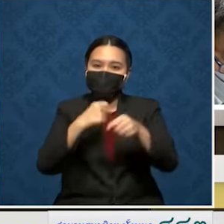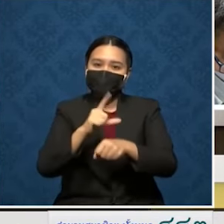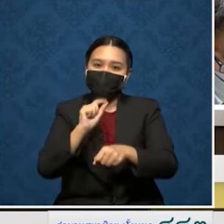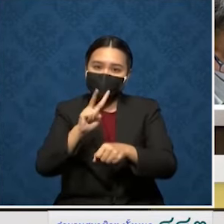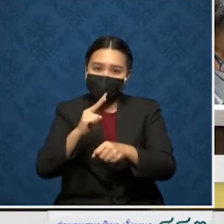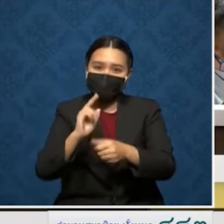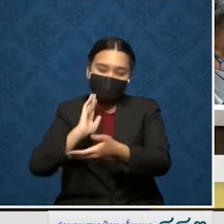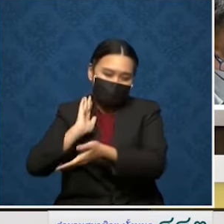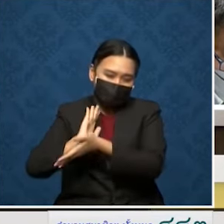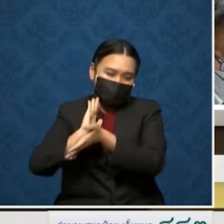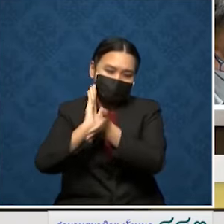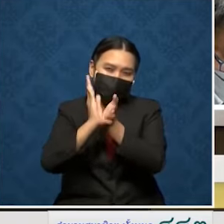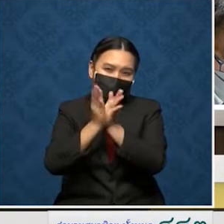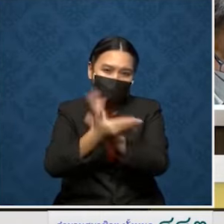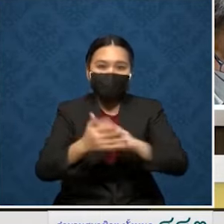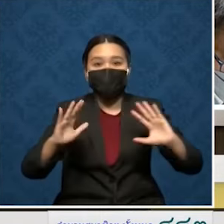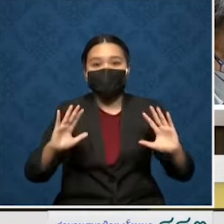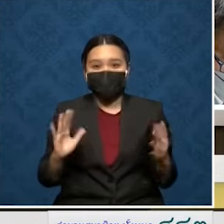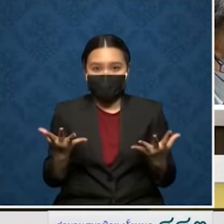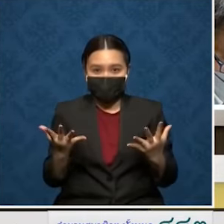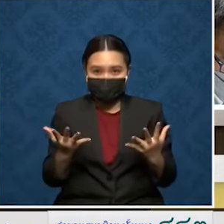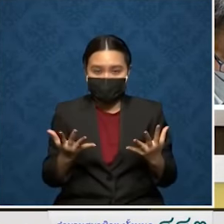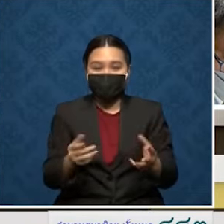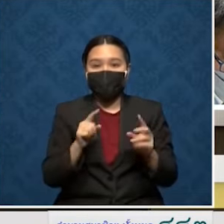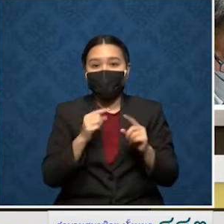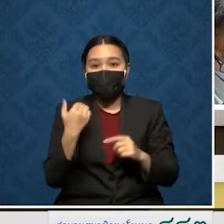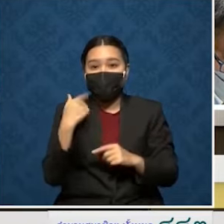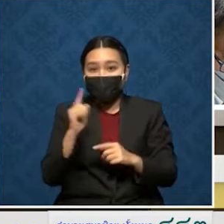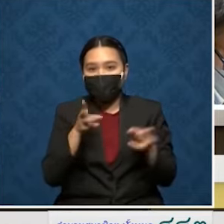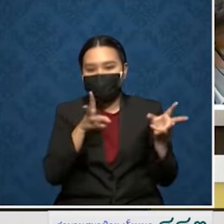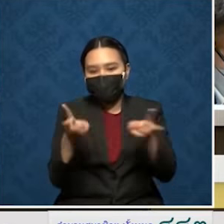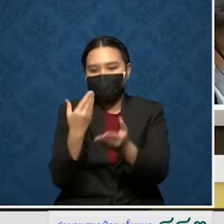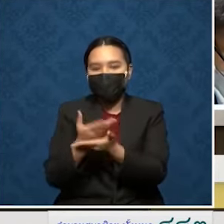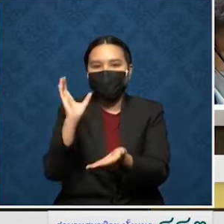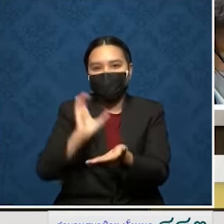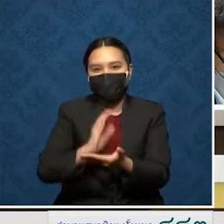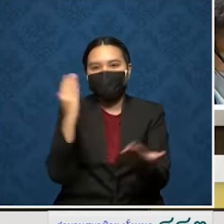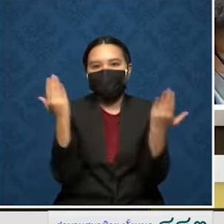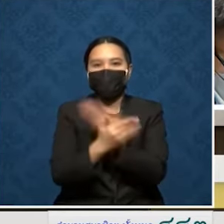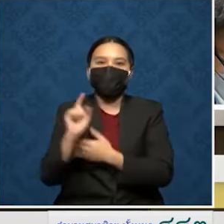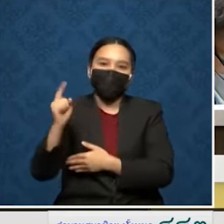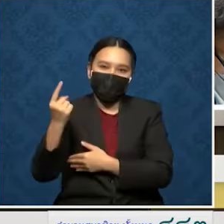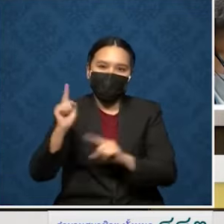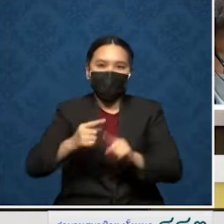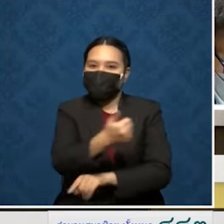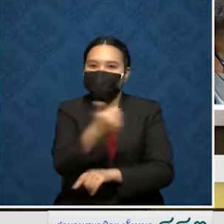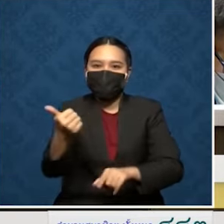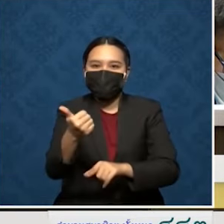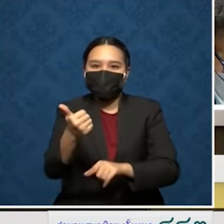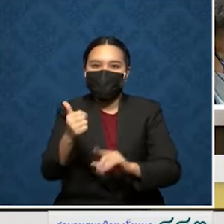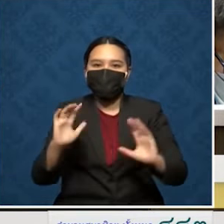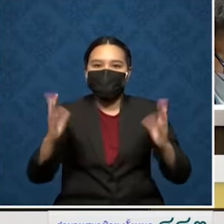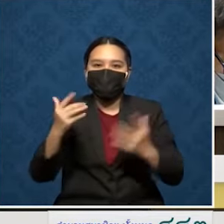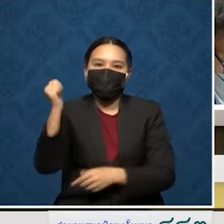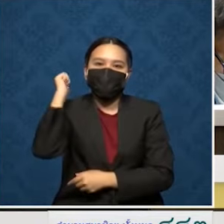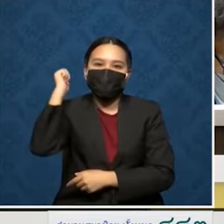งจากเดิมสักเท่าไหร่นอกจากวิธีการจะทำงบประมาณเท่านั้นที่เปลี่ยนแปลงไปแต่โดยพื้นฐานโดยภาพรวม